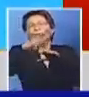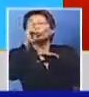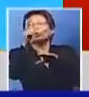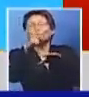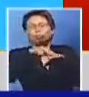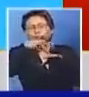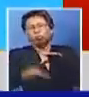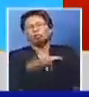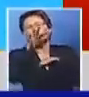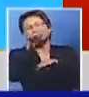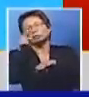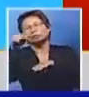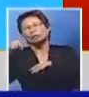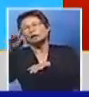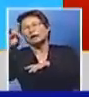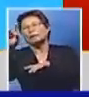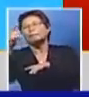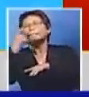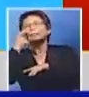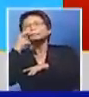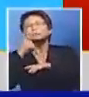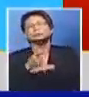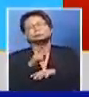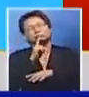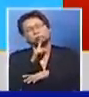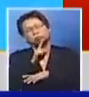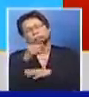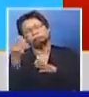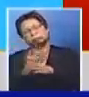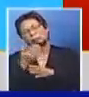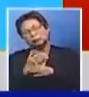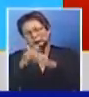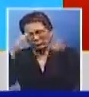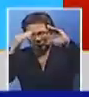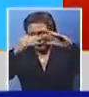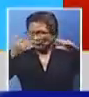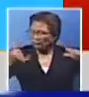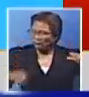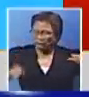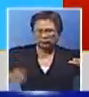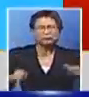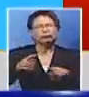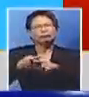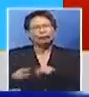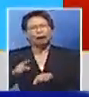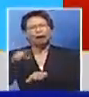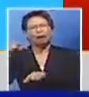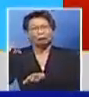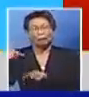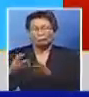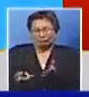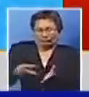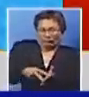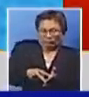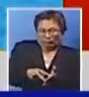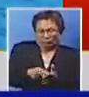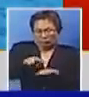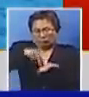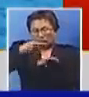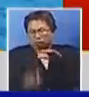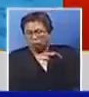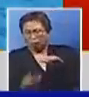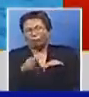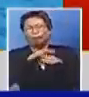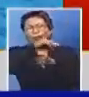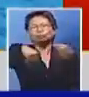mencatat 41.85 mata nyata mengganggu konsentrasinya. Namun, Dabitah bangkit melakukan terjunan baik di